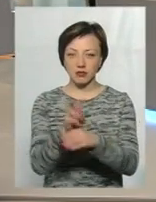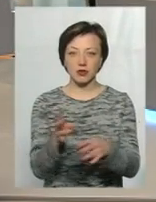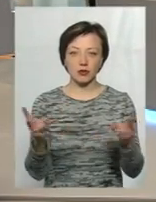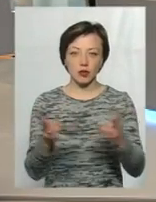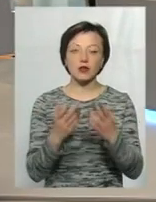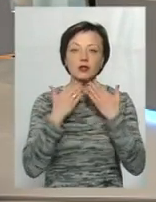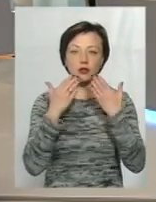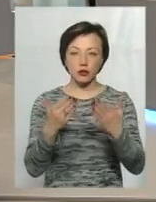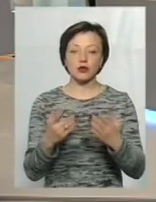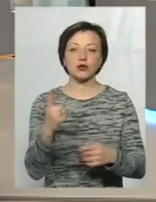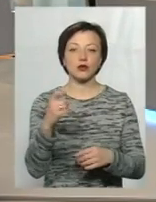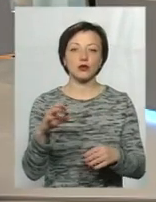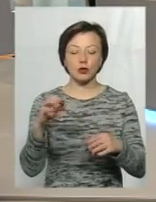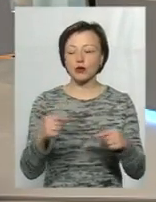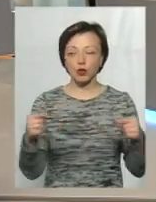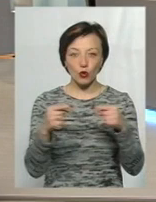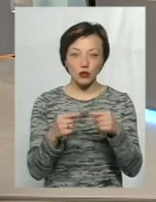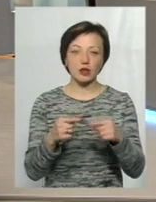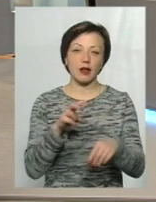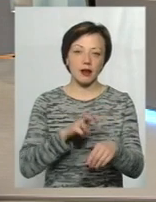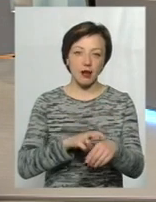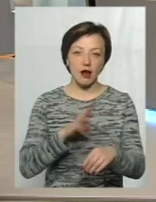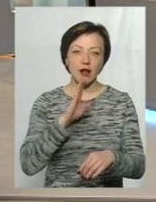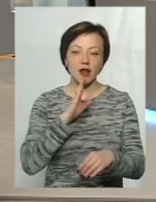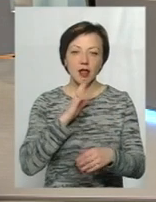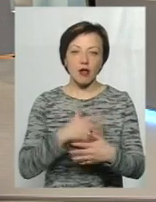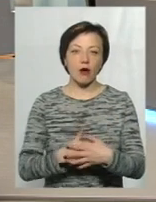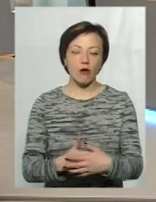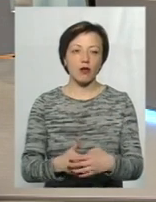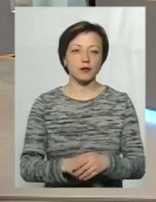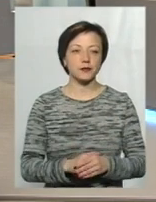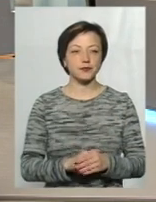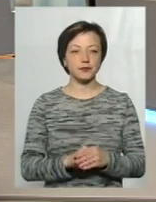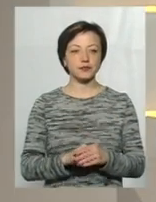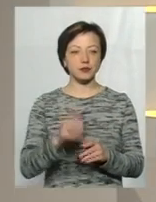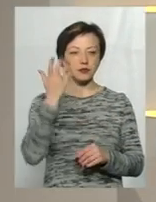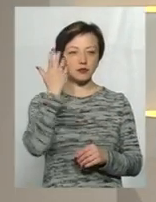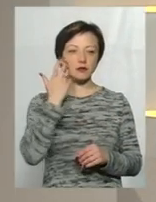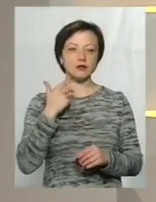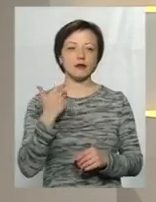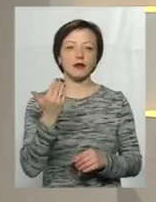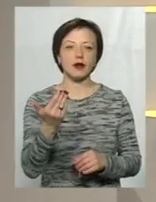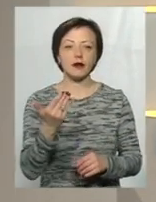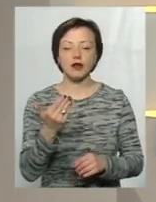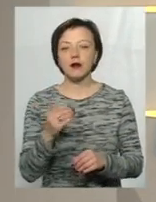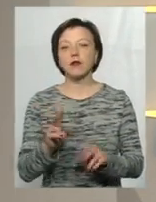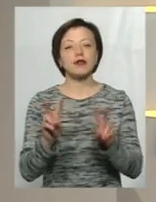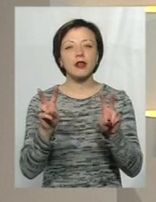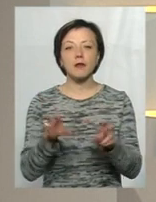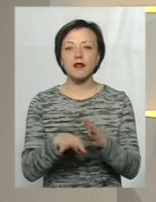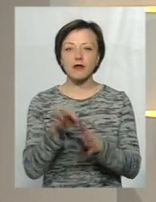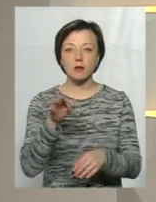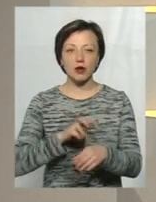необхідно звернутися, це однозначно лікар-акушер-гінеколог. Угу. Скажіть, ми затронули тему вибору лікаря.